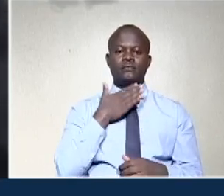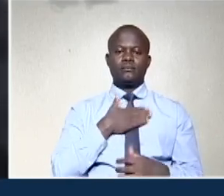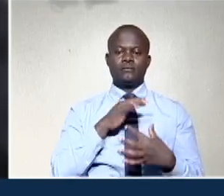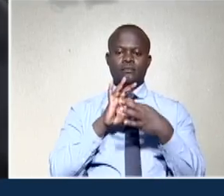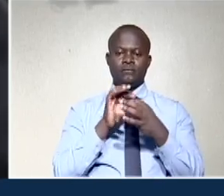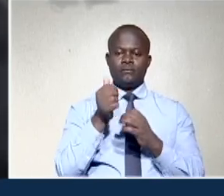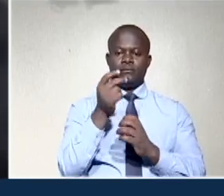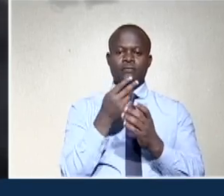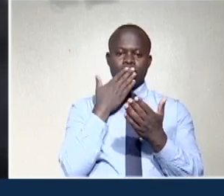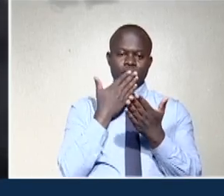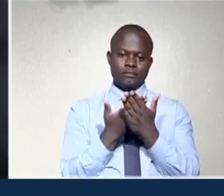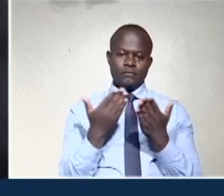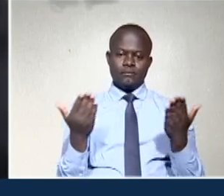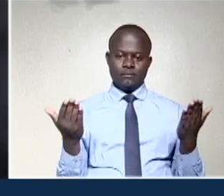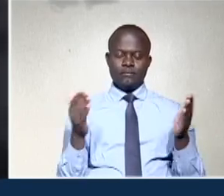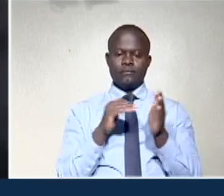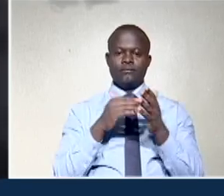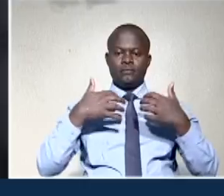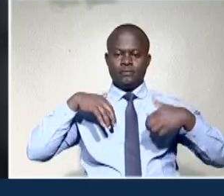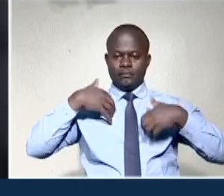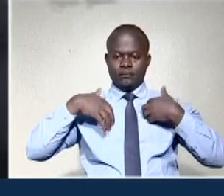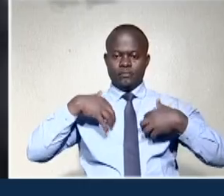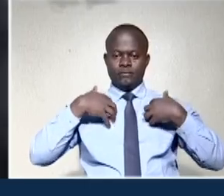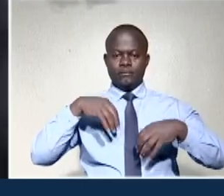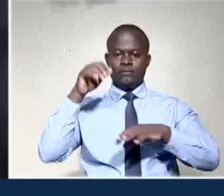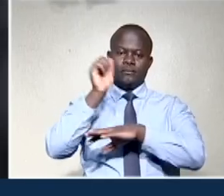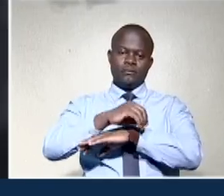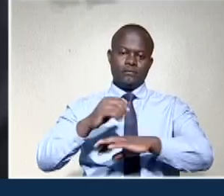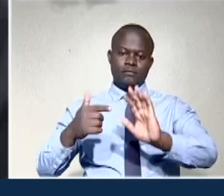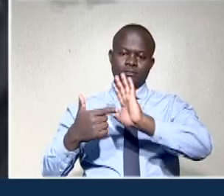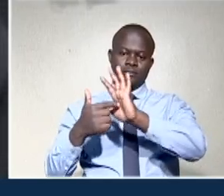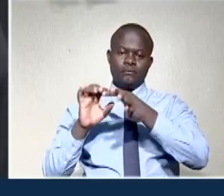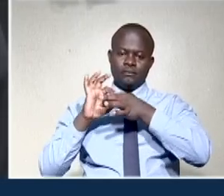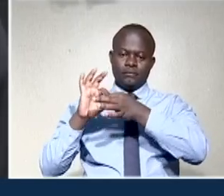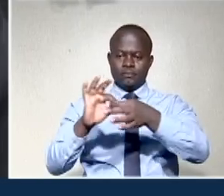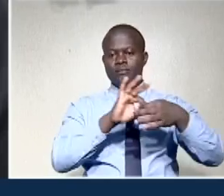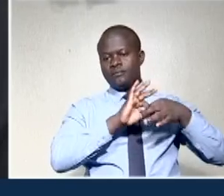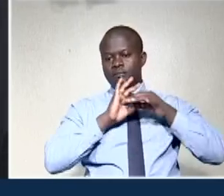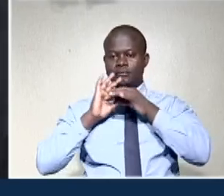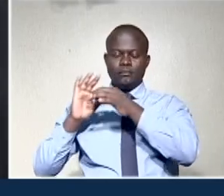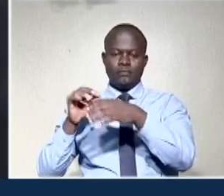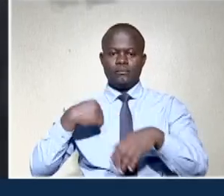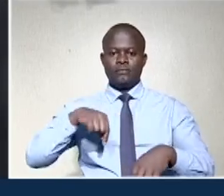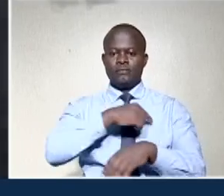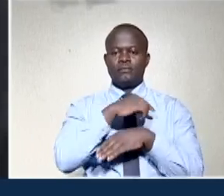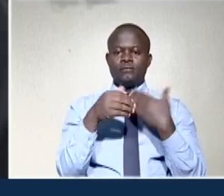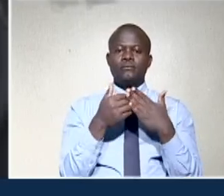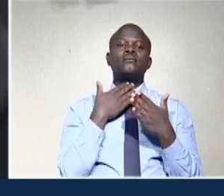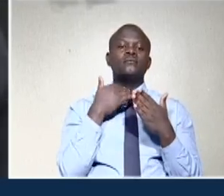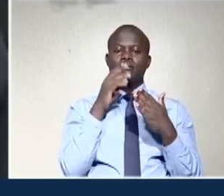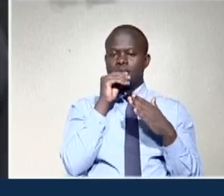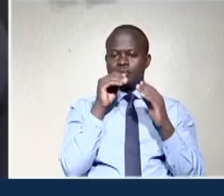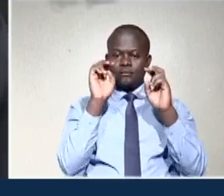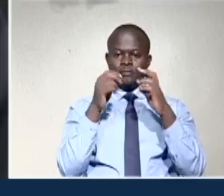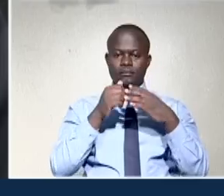mwiza. Tunafite ubushake bwo kurushaho gushimangira umubano wacu. Aha ndashaka kuvuga ku